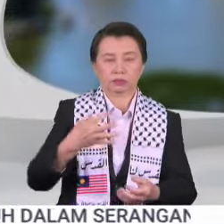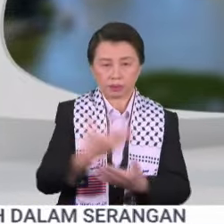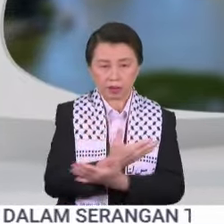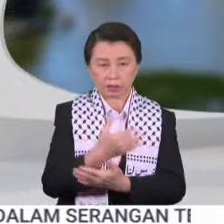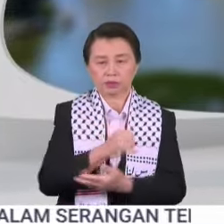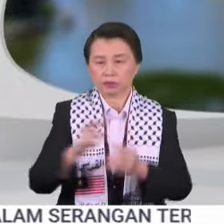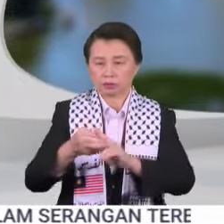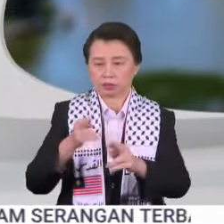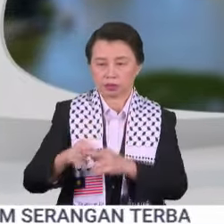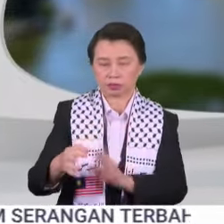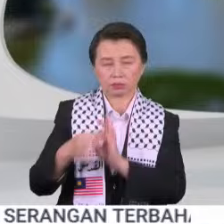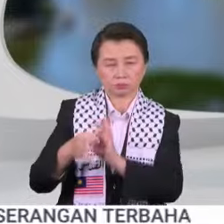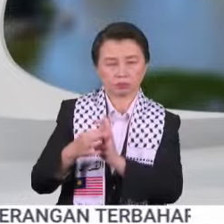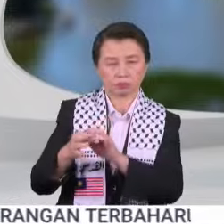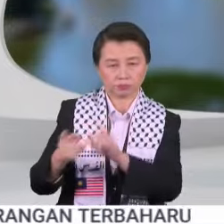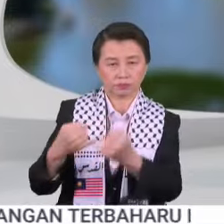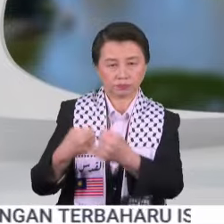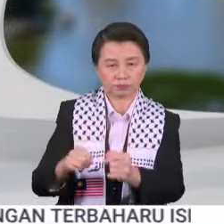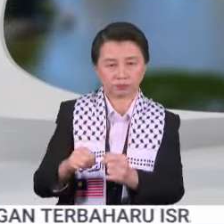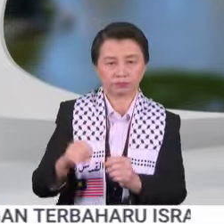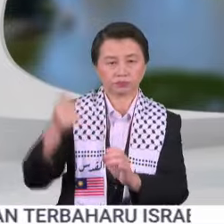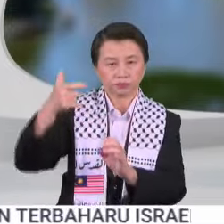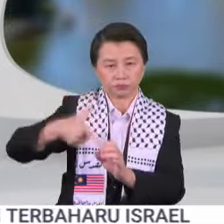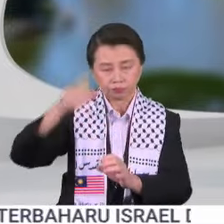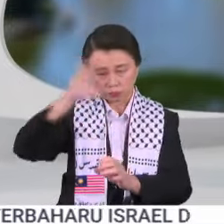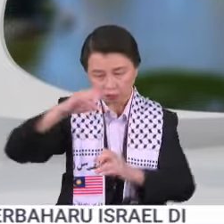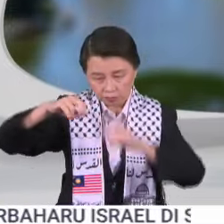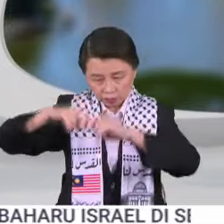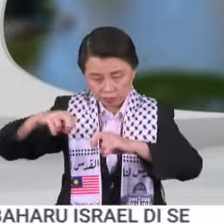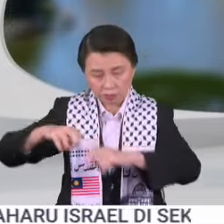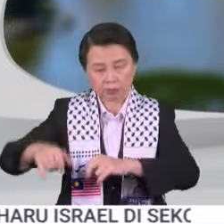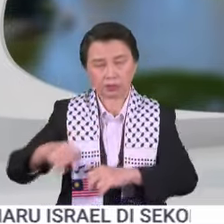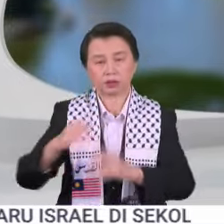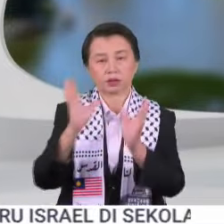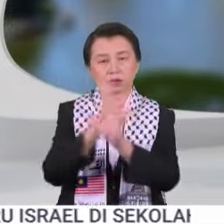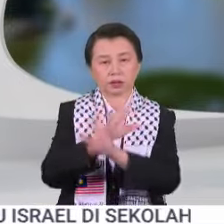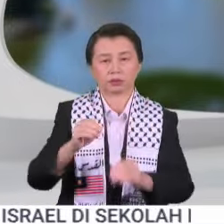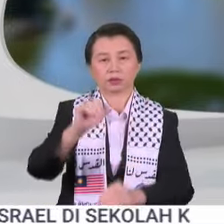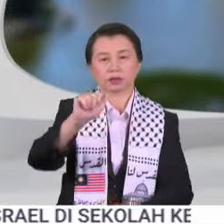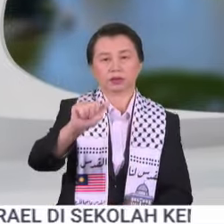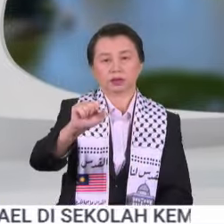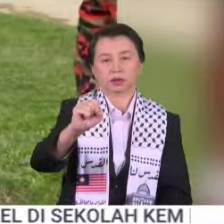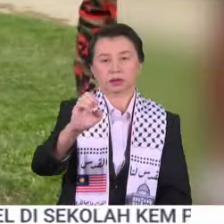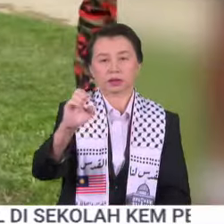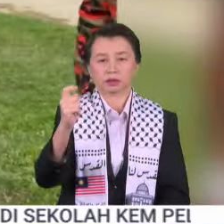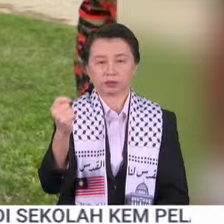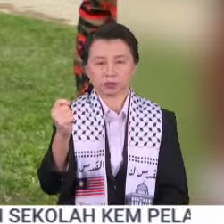rakan strategik jabatan iaitu Petronas Cari Gali Sdn Bhd Sarawak Asset.